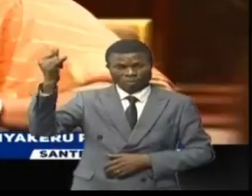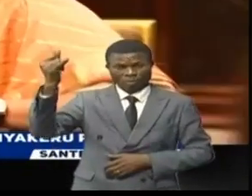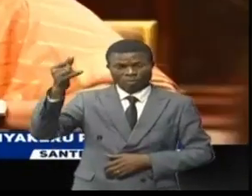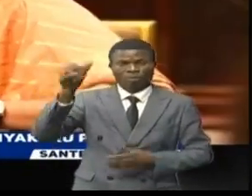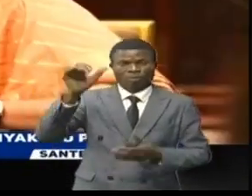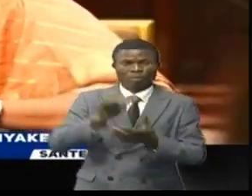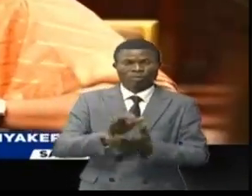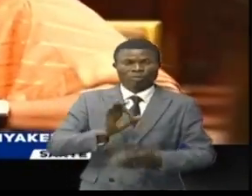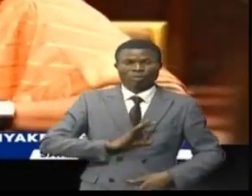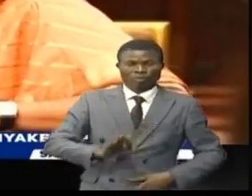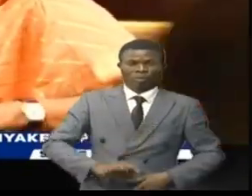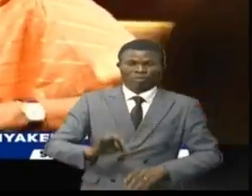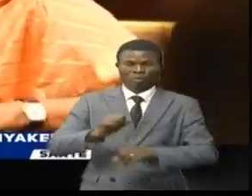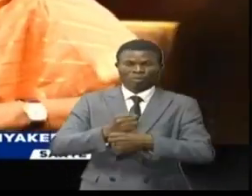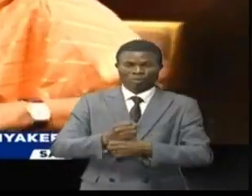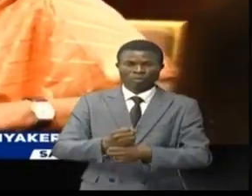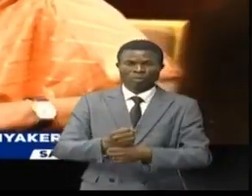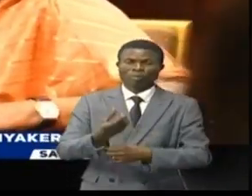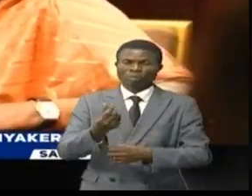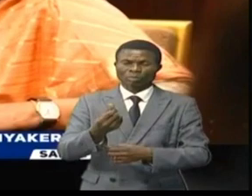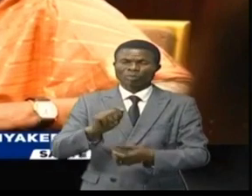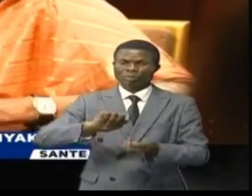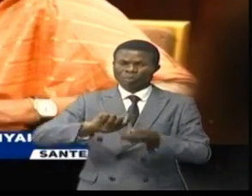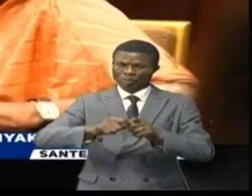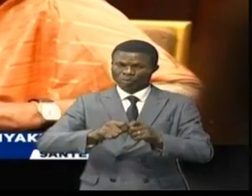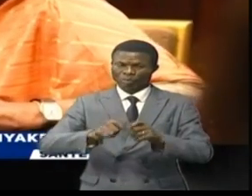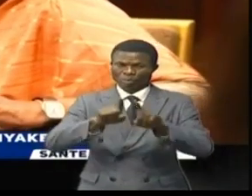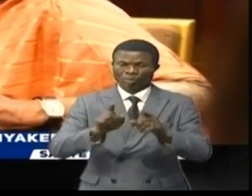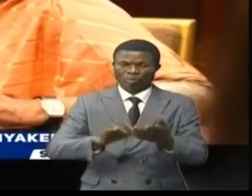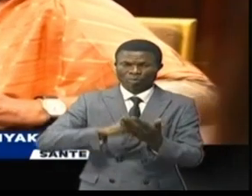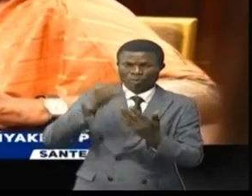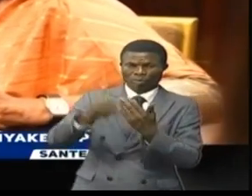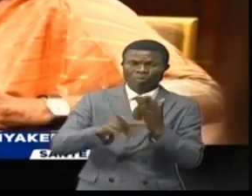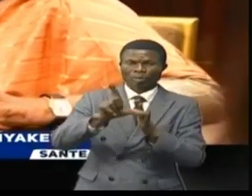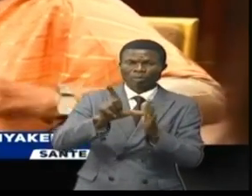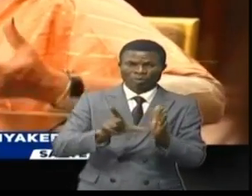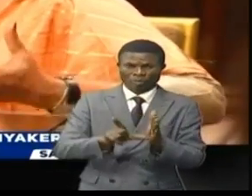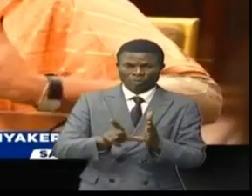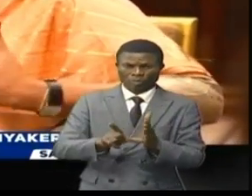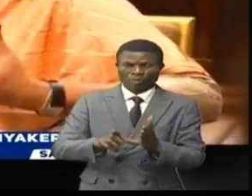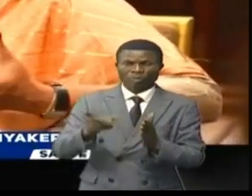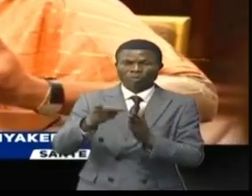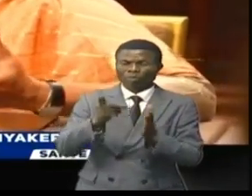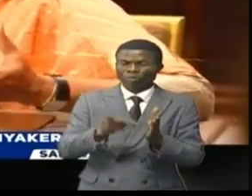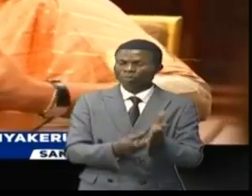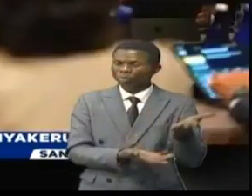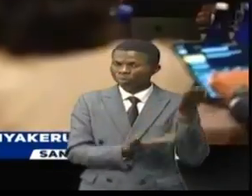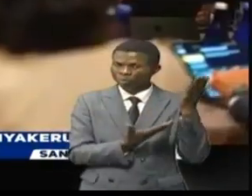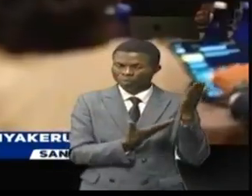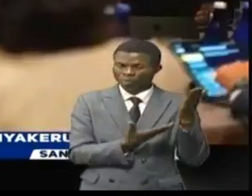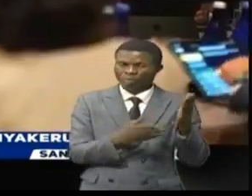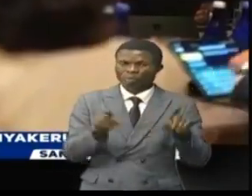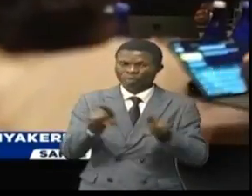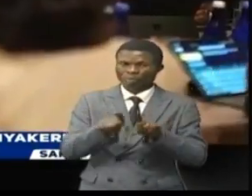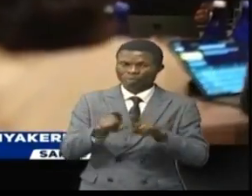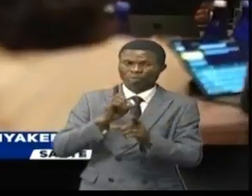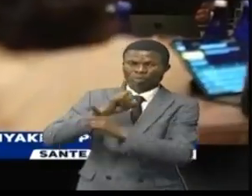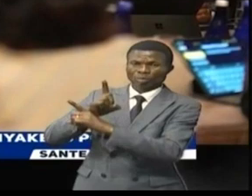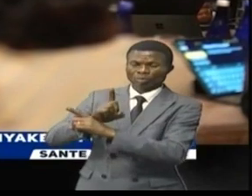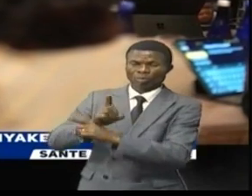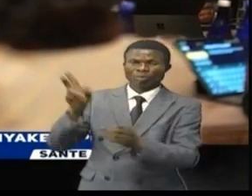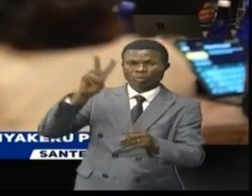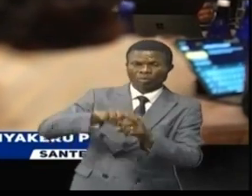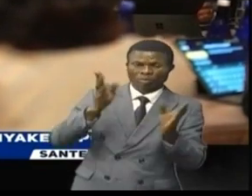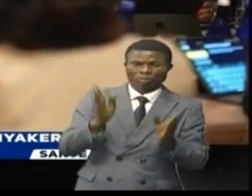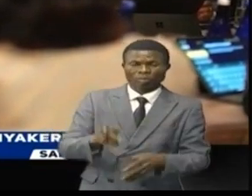première dame de créer un fonds de réparation et le projet de loi portant principes fondamentaux relatifs à la protection des victimes